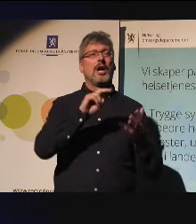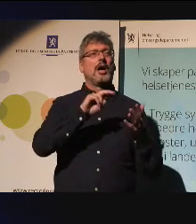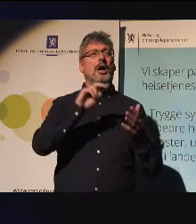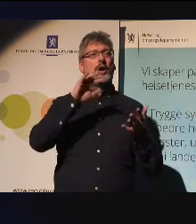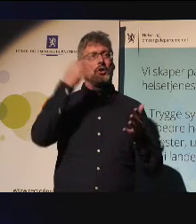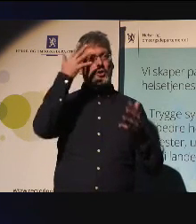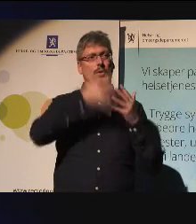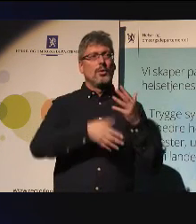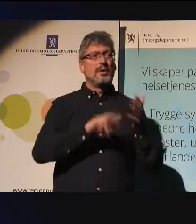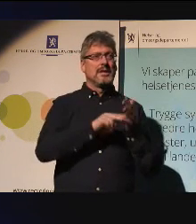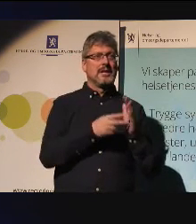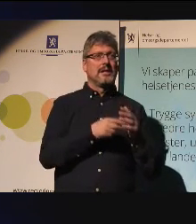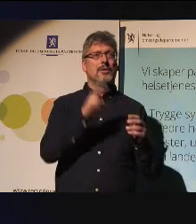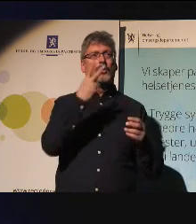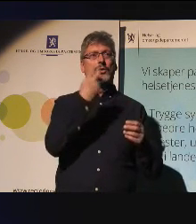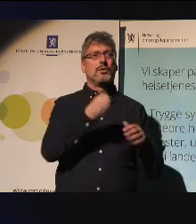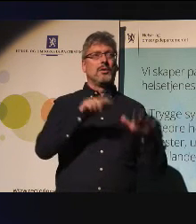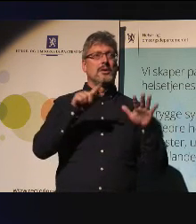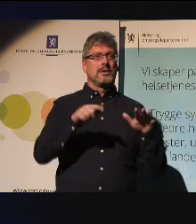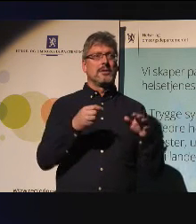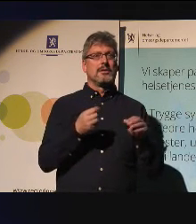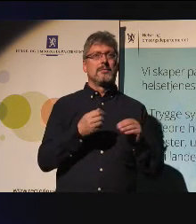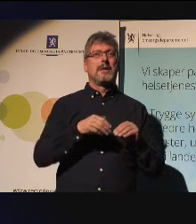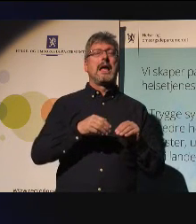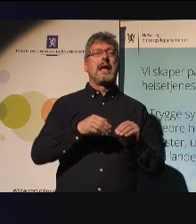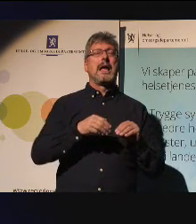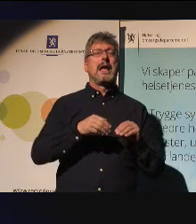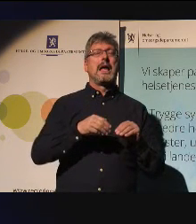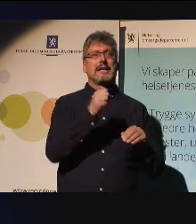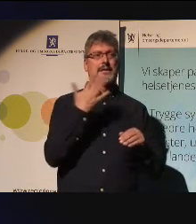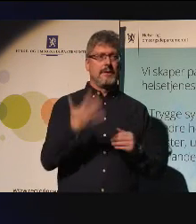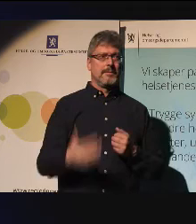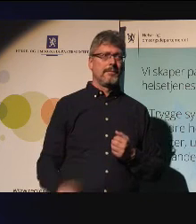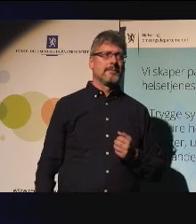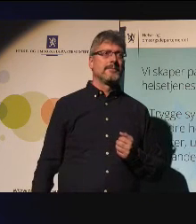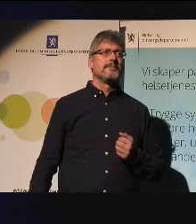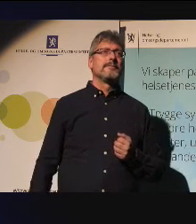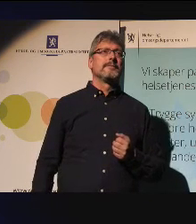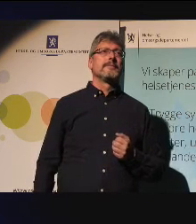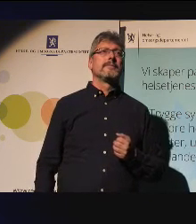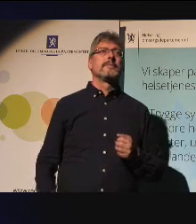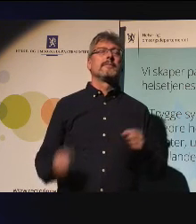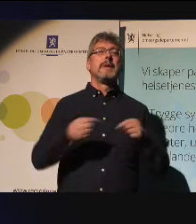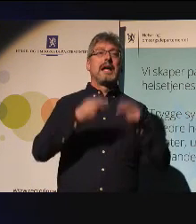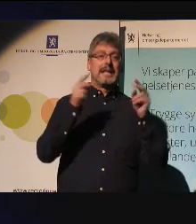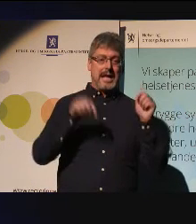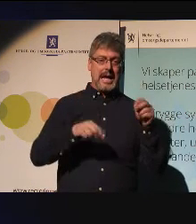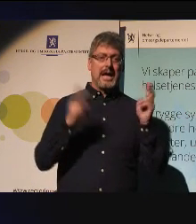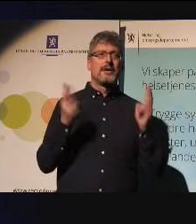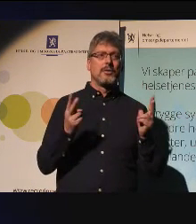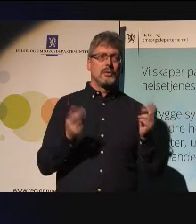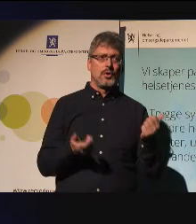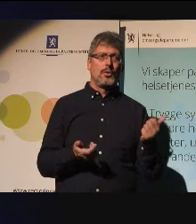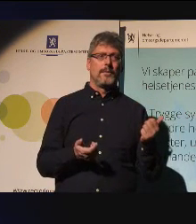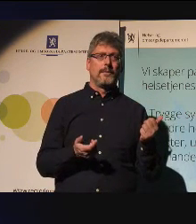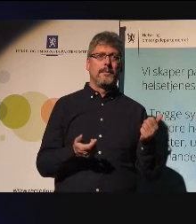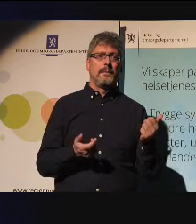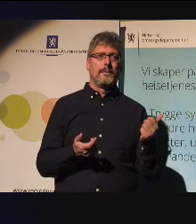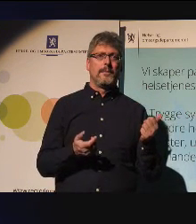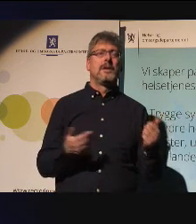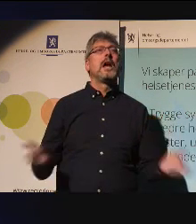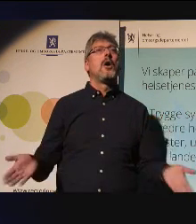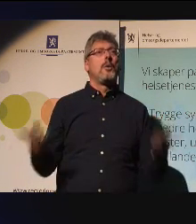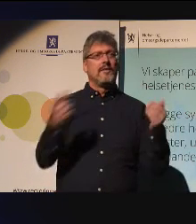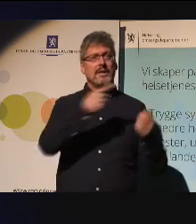nå i 2017 har vi lagt rette for ytterligere 65. Men, og her, kjære venner, så